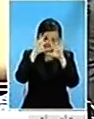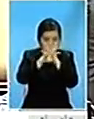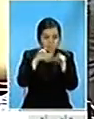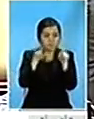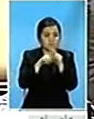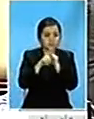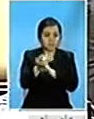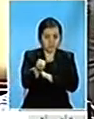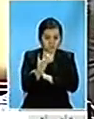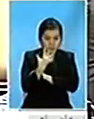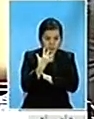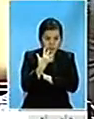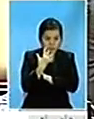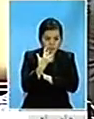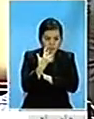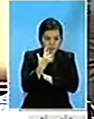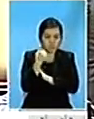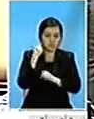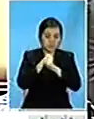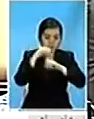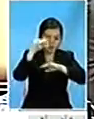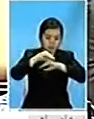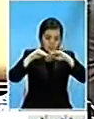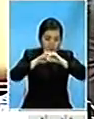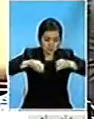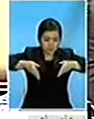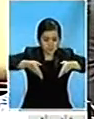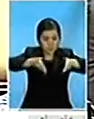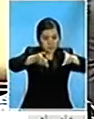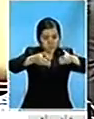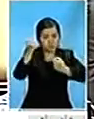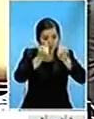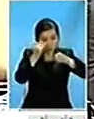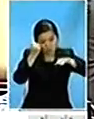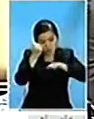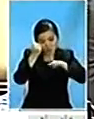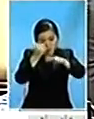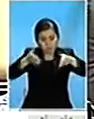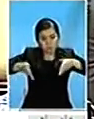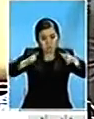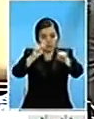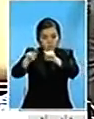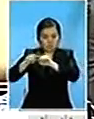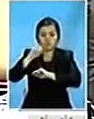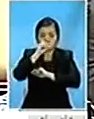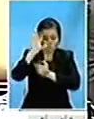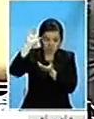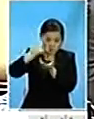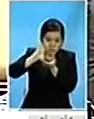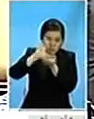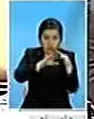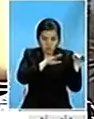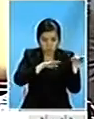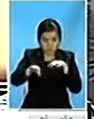ถึงในเรื่องของงบการก่อสร้างถนนทางบางประการผมยอมรับครับว่างบในส่วนนั้นได้มีการเตรียมการเอา